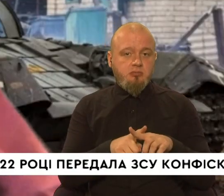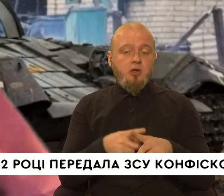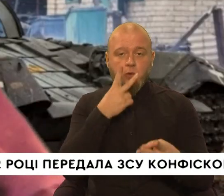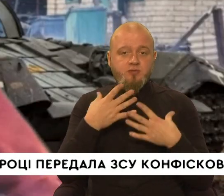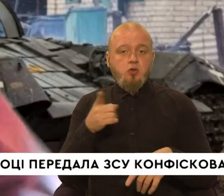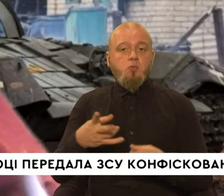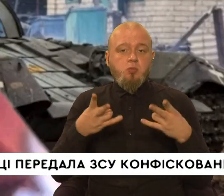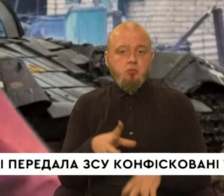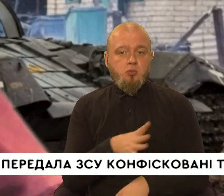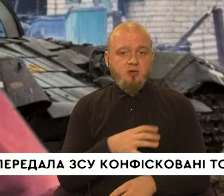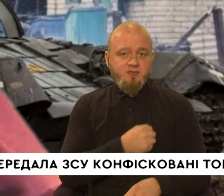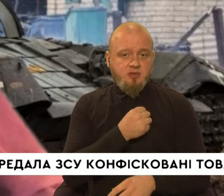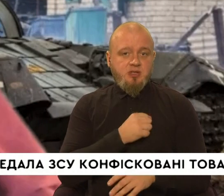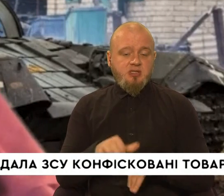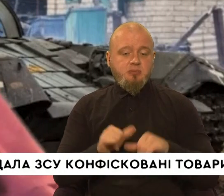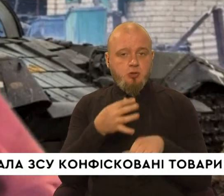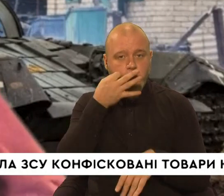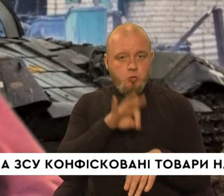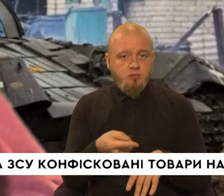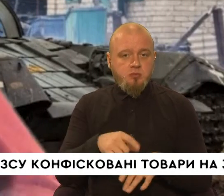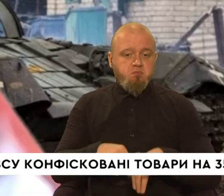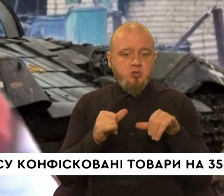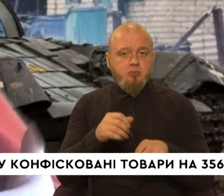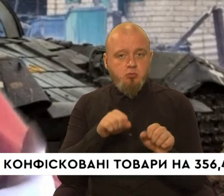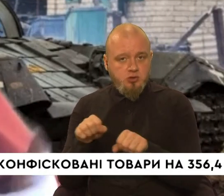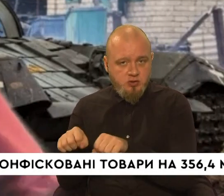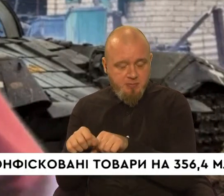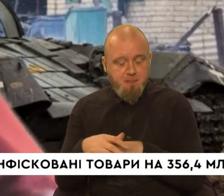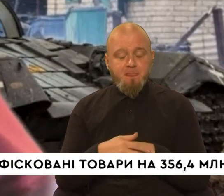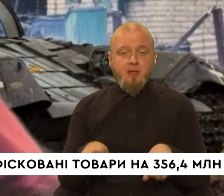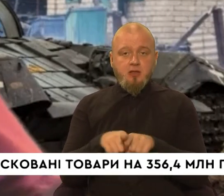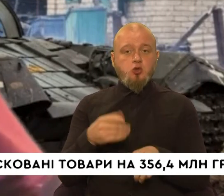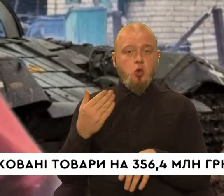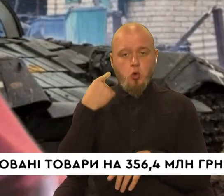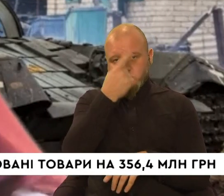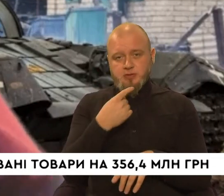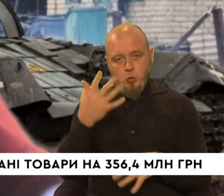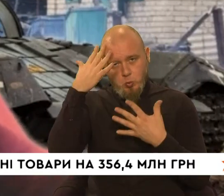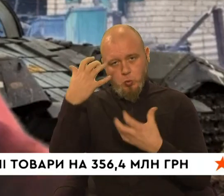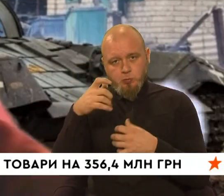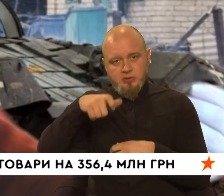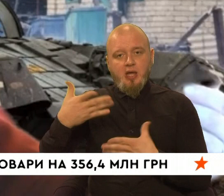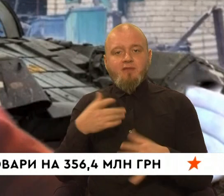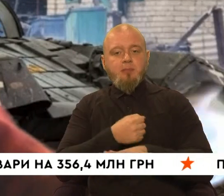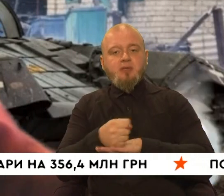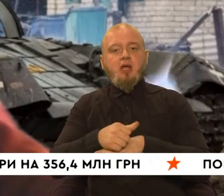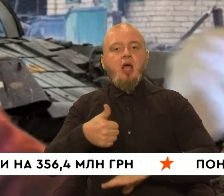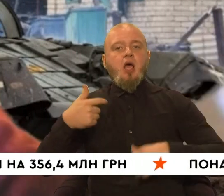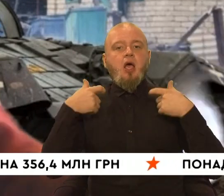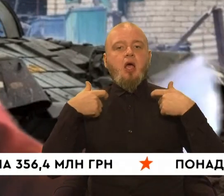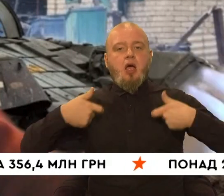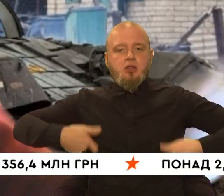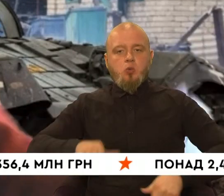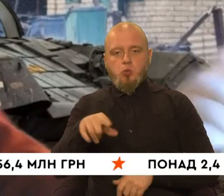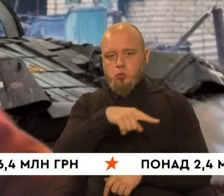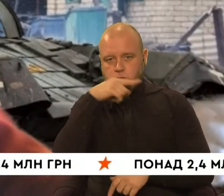Очевидно, йому потрібні були війська з більшим досвідом та більшими можливостями. Також його особисті улюбленці, яких він призначав генералами у